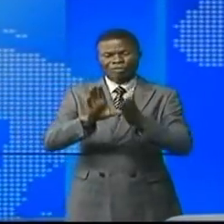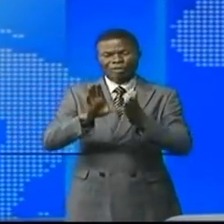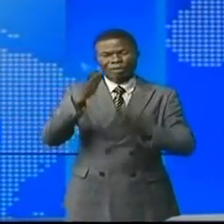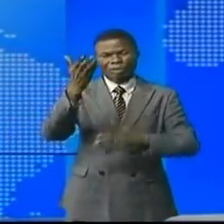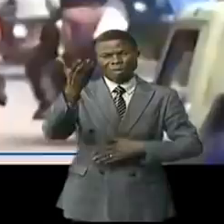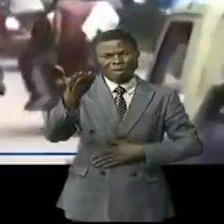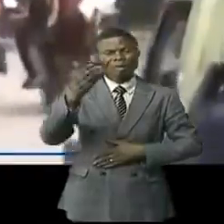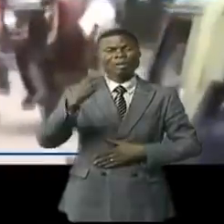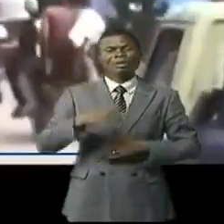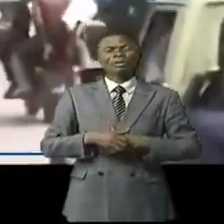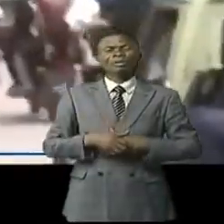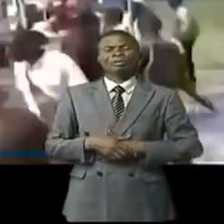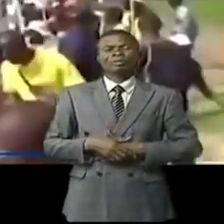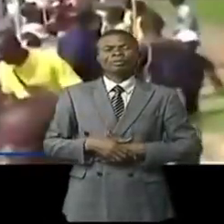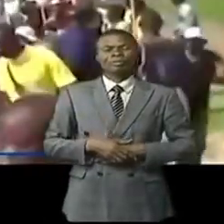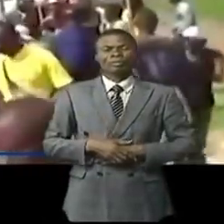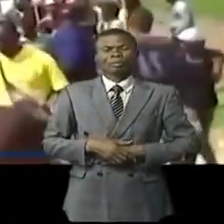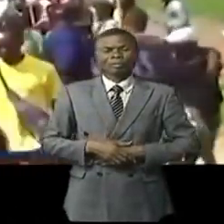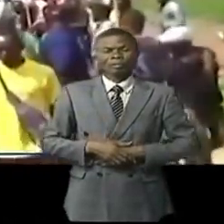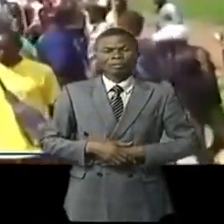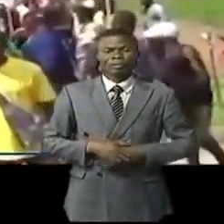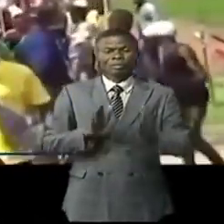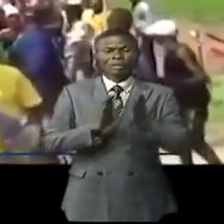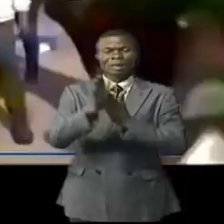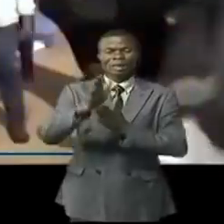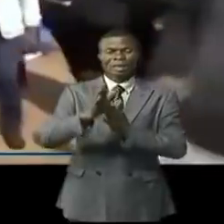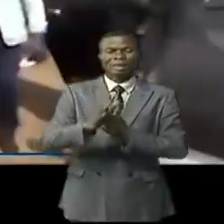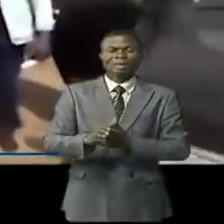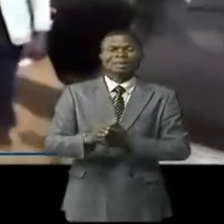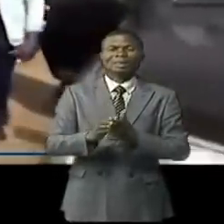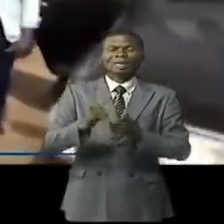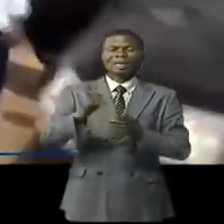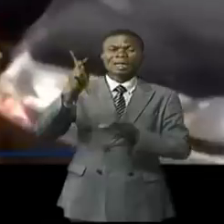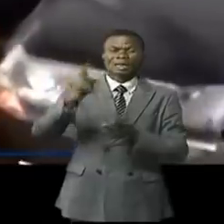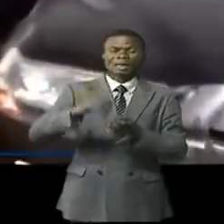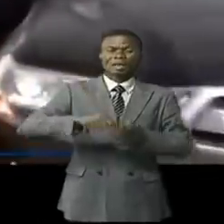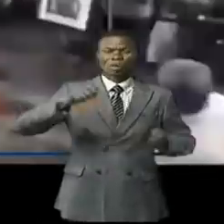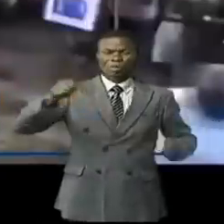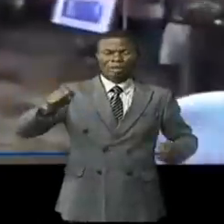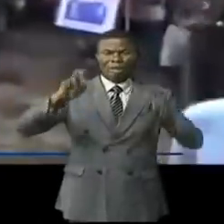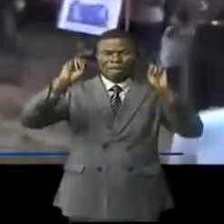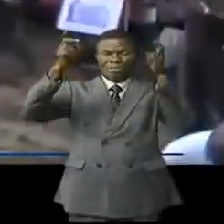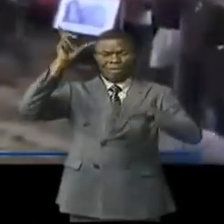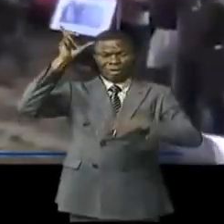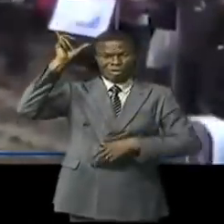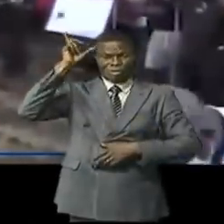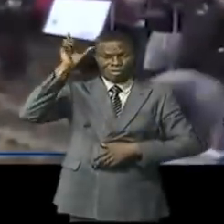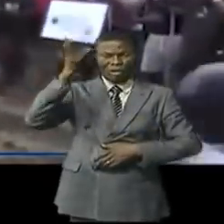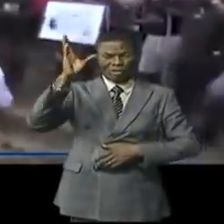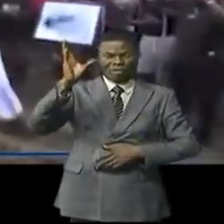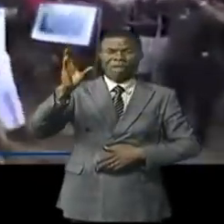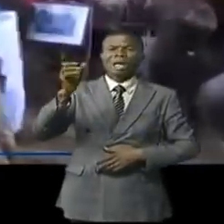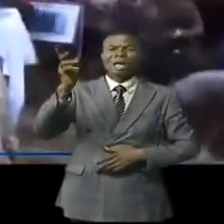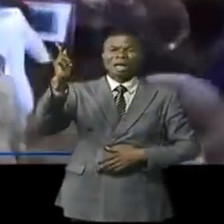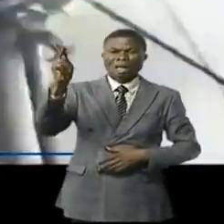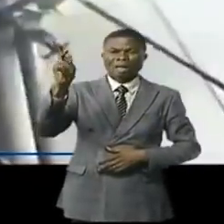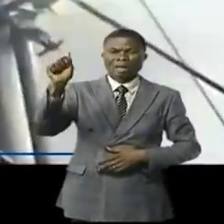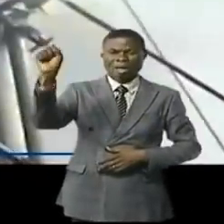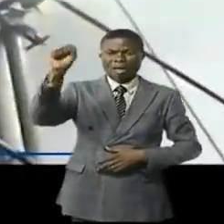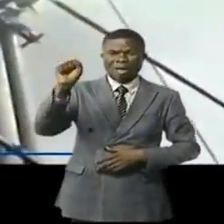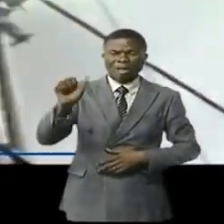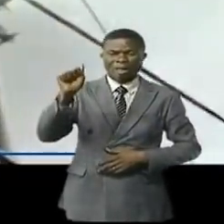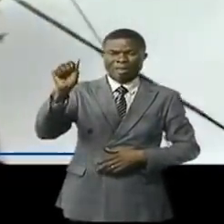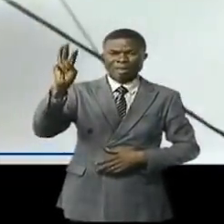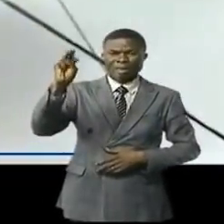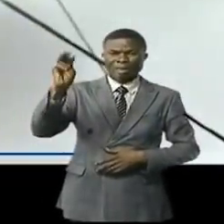Mumba. Situé à plus ou moins 15 km du centre-ville de Lubumbashi, dans la commune annexe, le village Kasamba est désormais connecté au